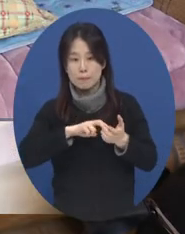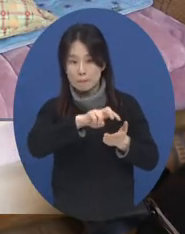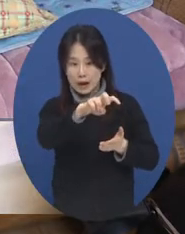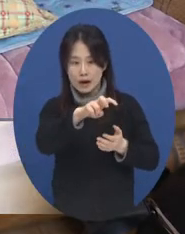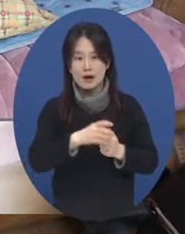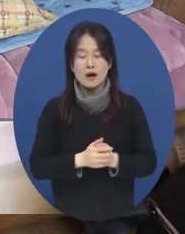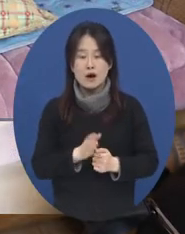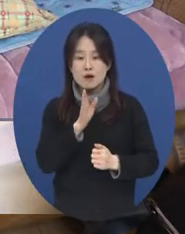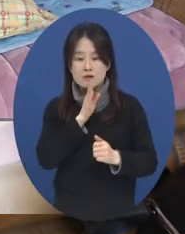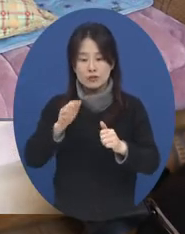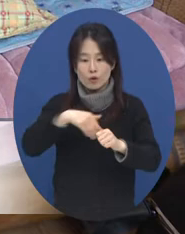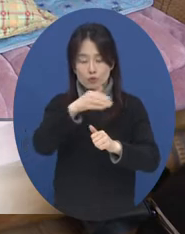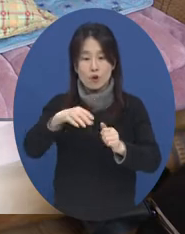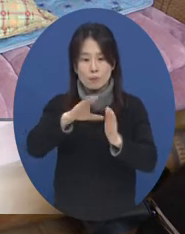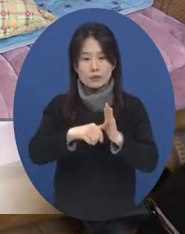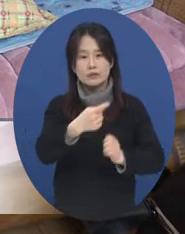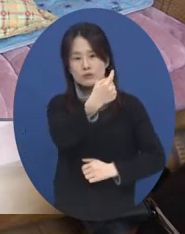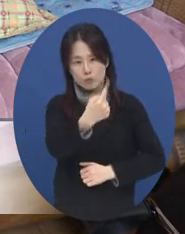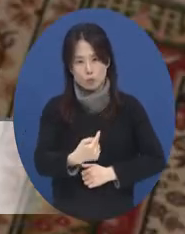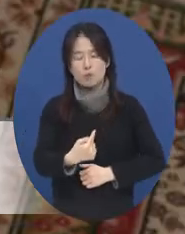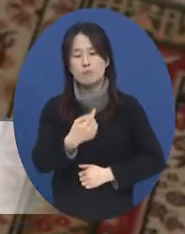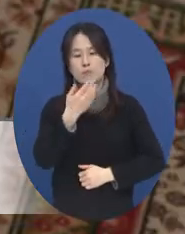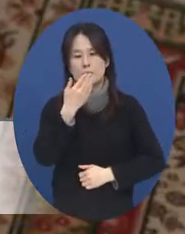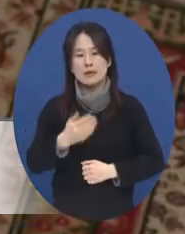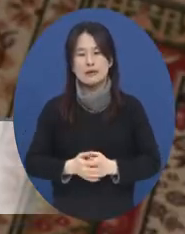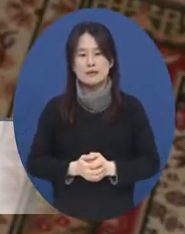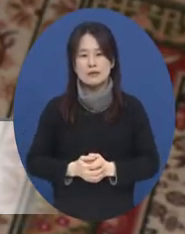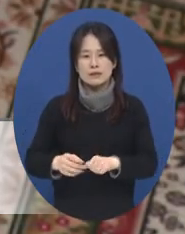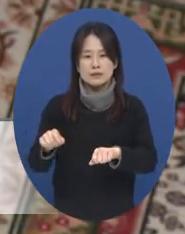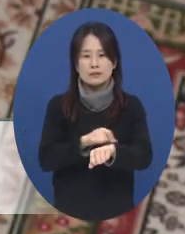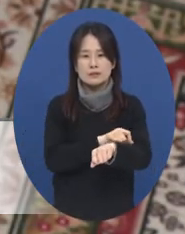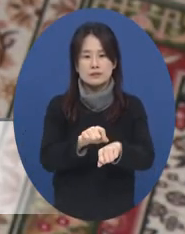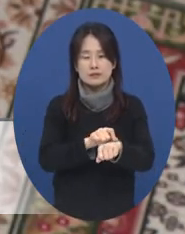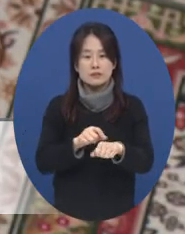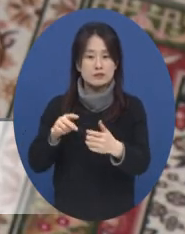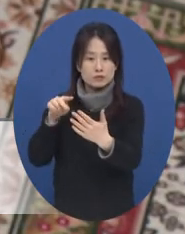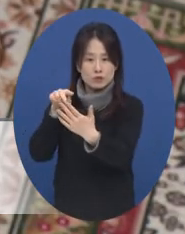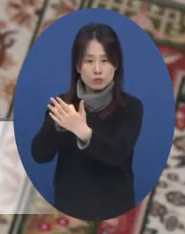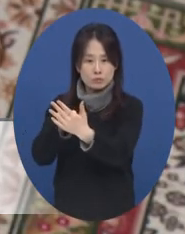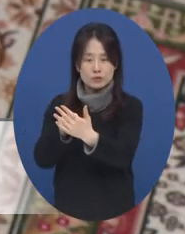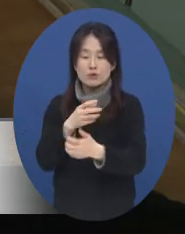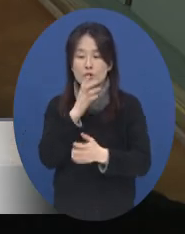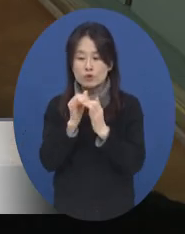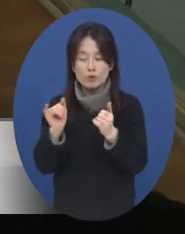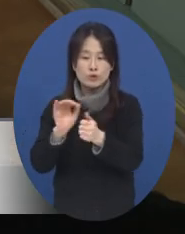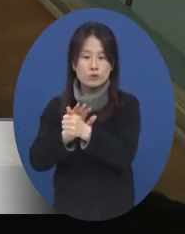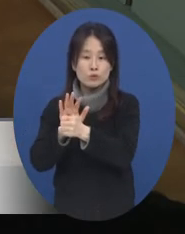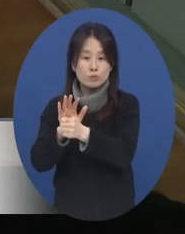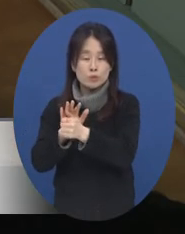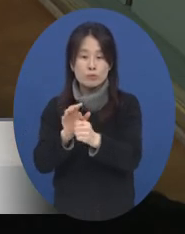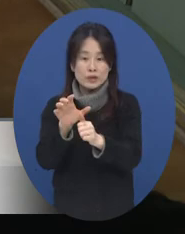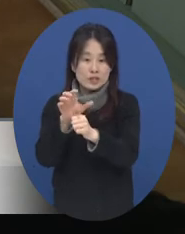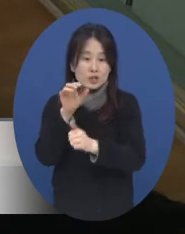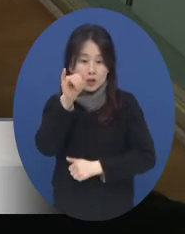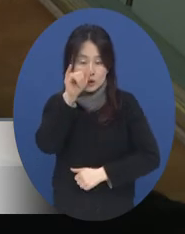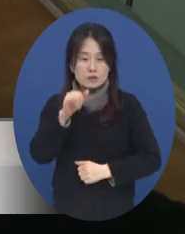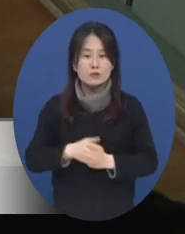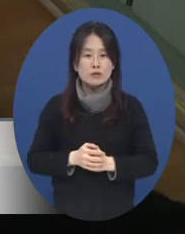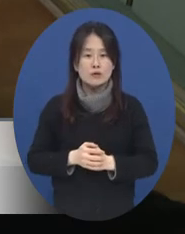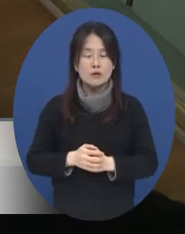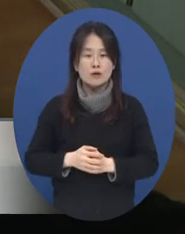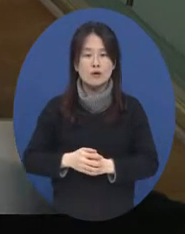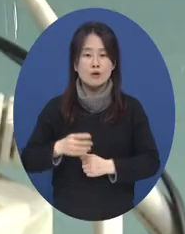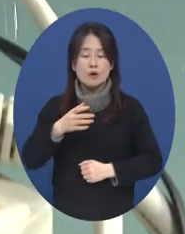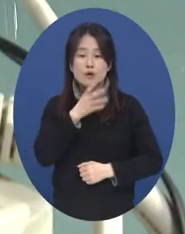실제 위기 상황이면 출동합니다 특수 전원 플러그 장 추도 노인 돌봄 에 활용했는데 일정 시간